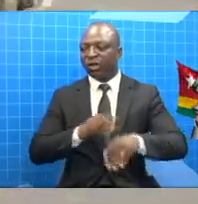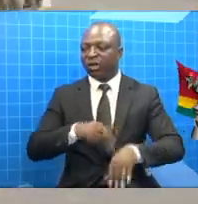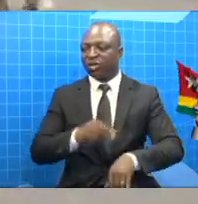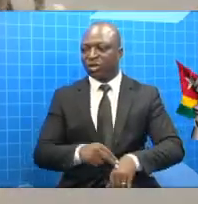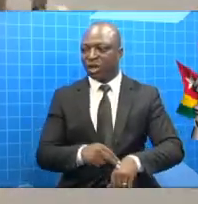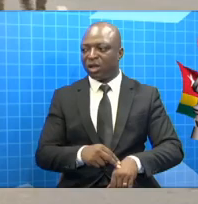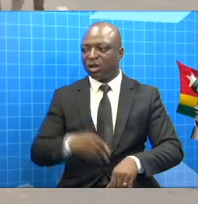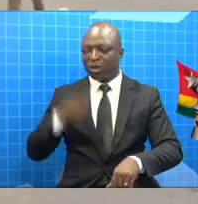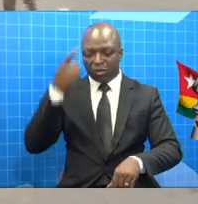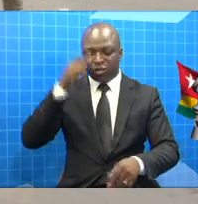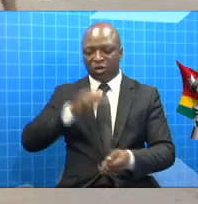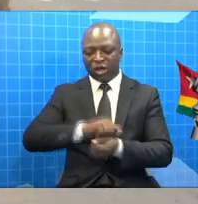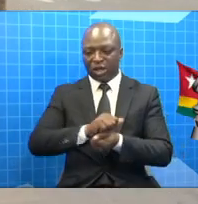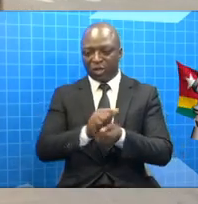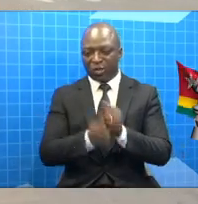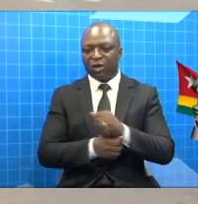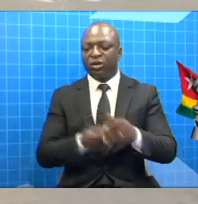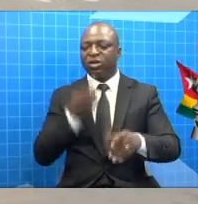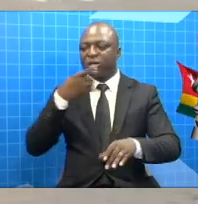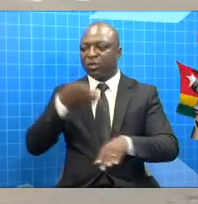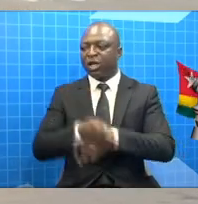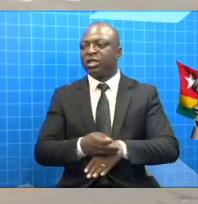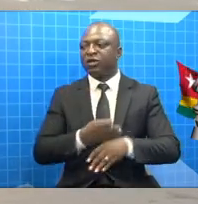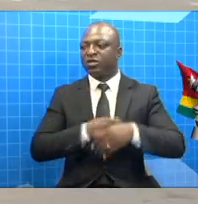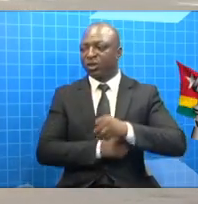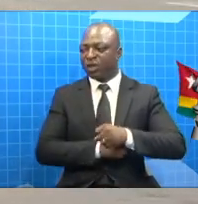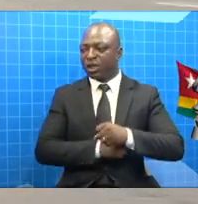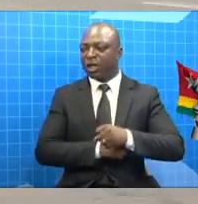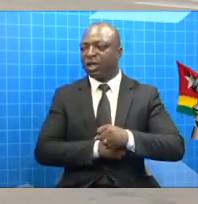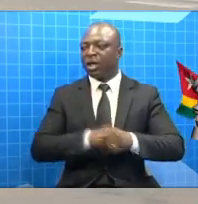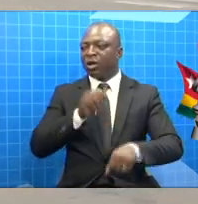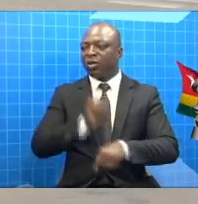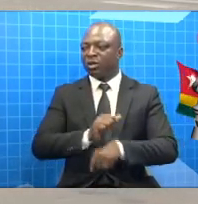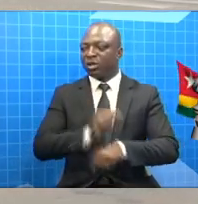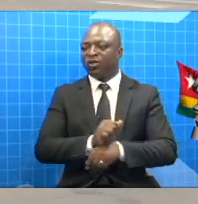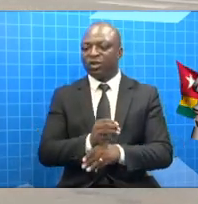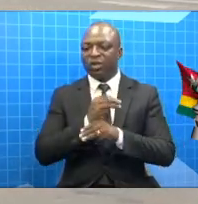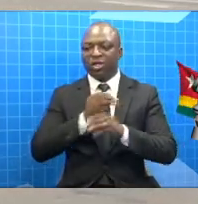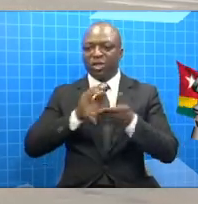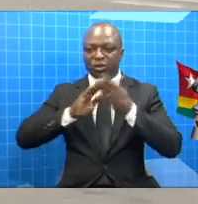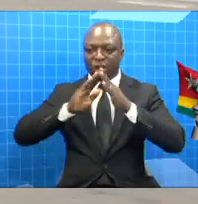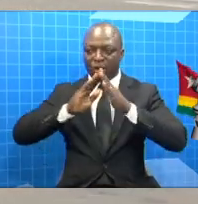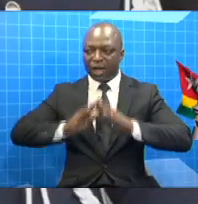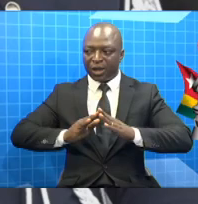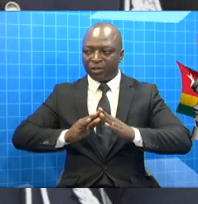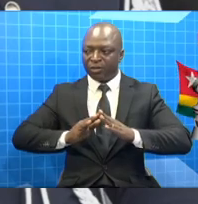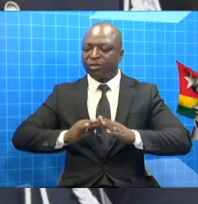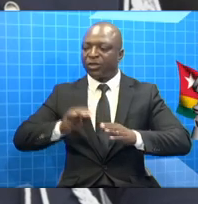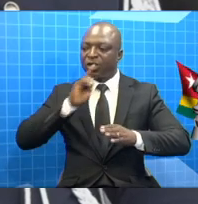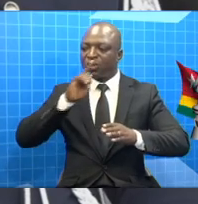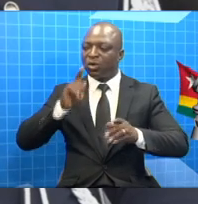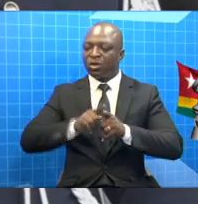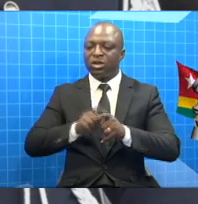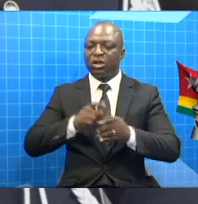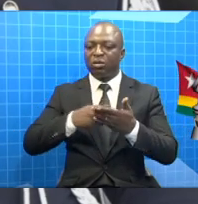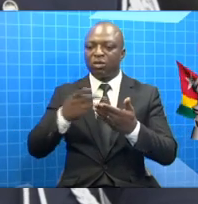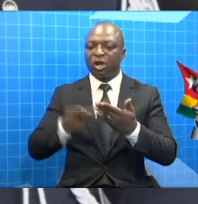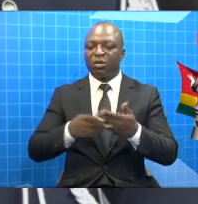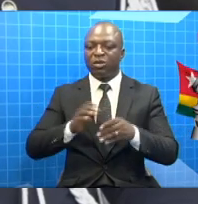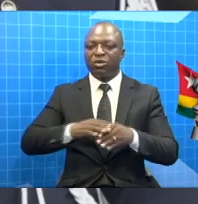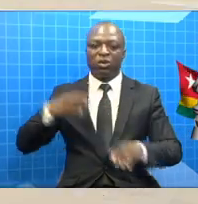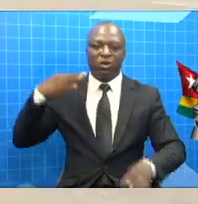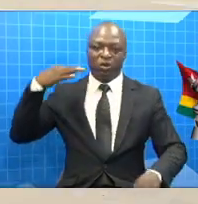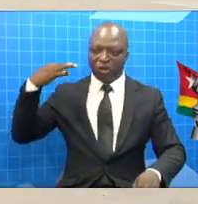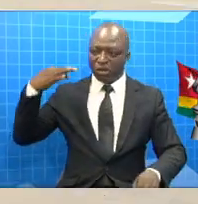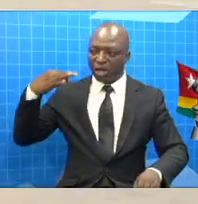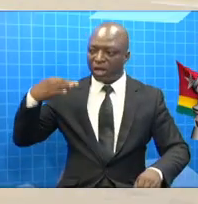en vue de l'adapter aux impératifs sécuritaires et aux opérations de maintien de la paix. Ils sont enrôlés sur la base du